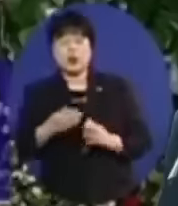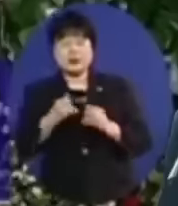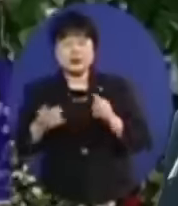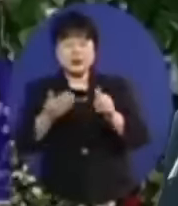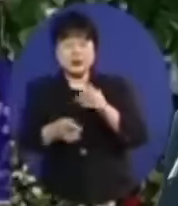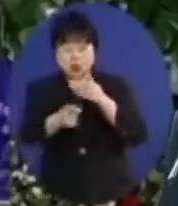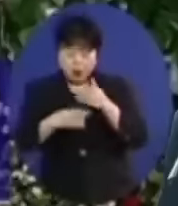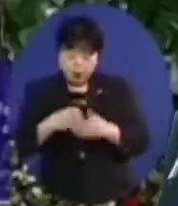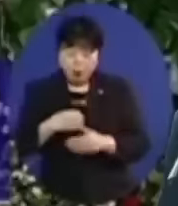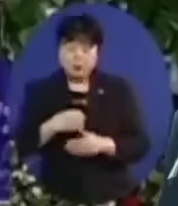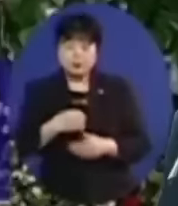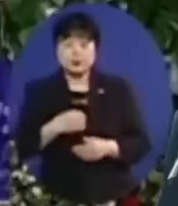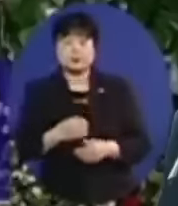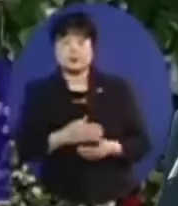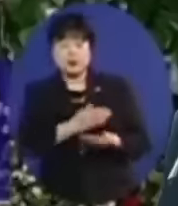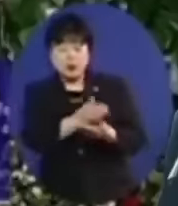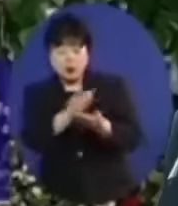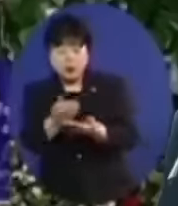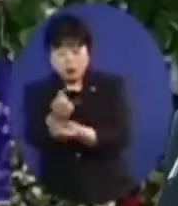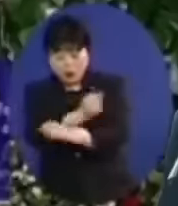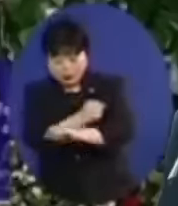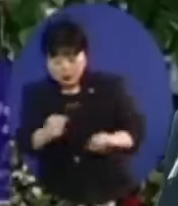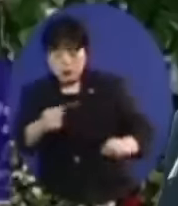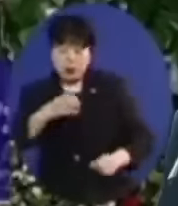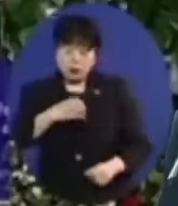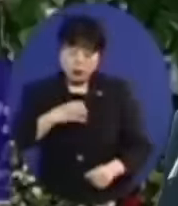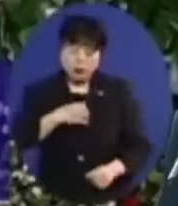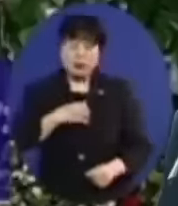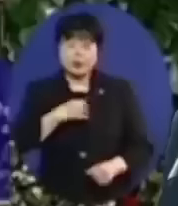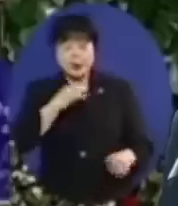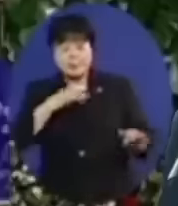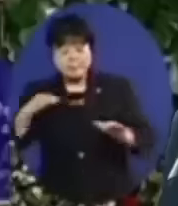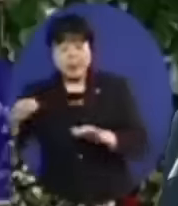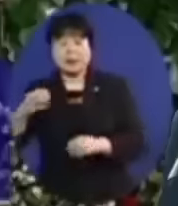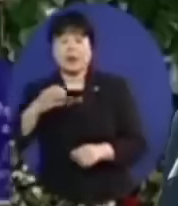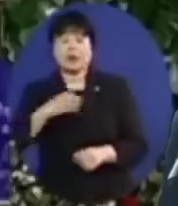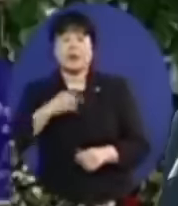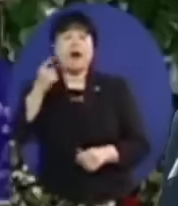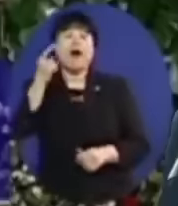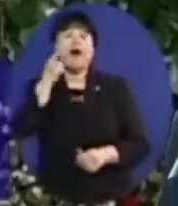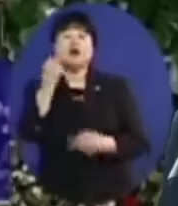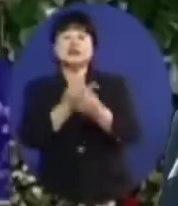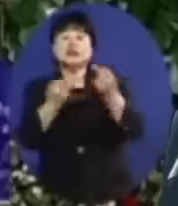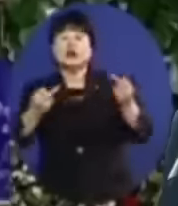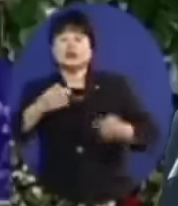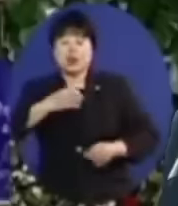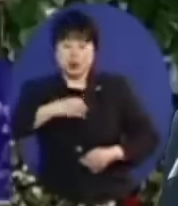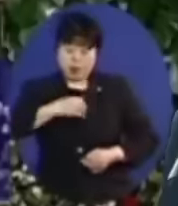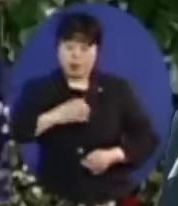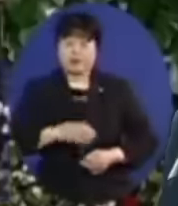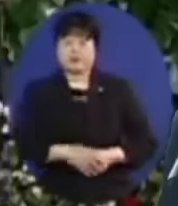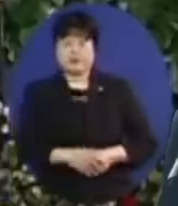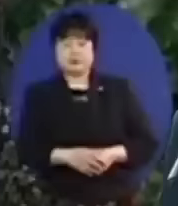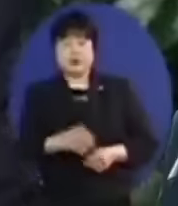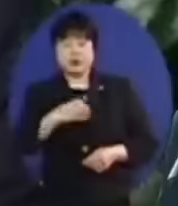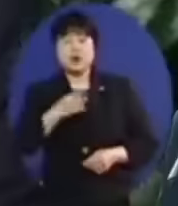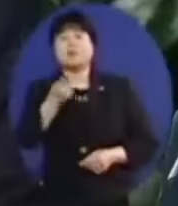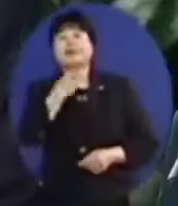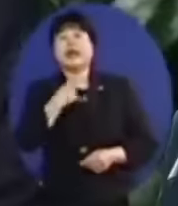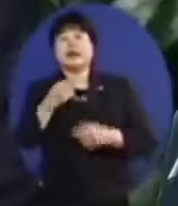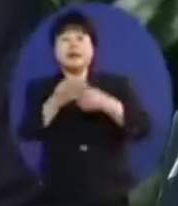위험과 시내의 위험과 광야의 위험과 바다의 위험과 거짓 형제 중의 위험을 당하고 가는 것마다 위험 안 한 데가